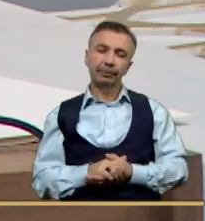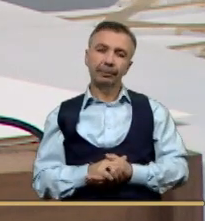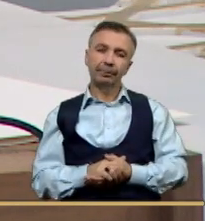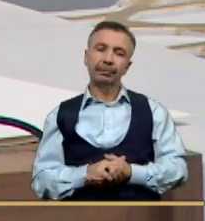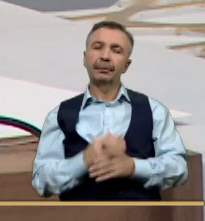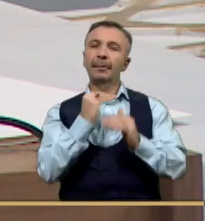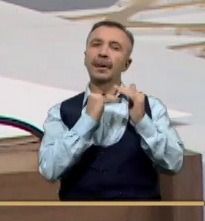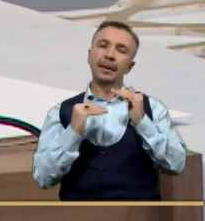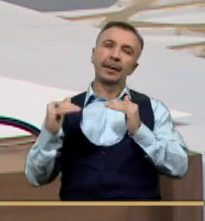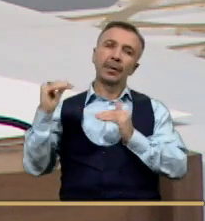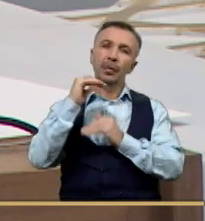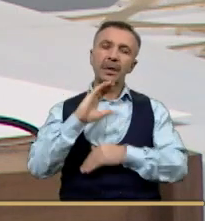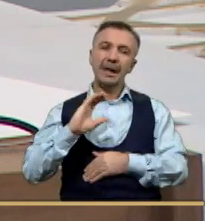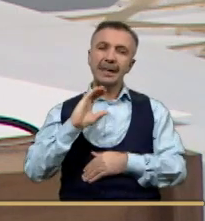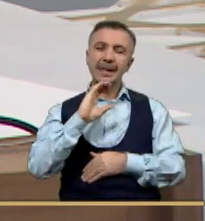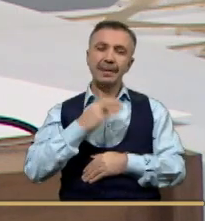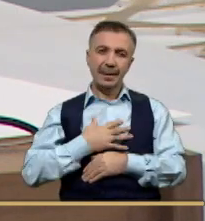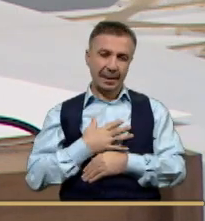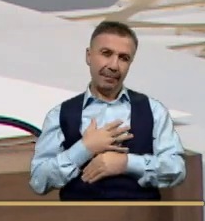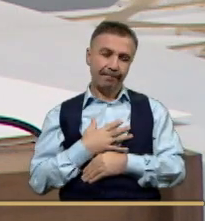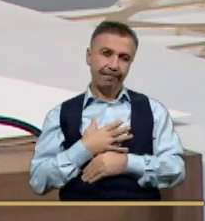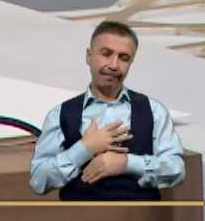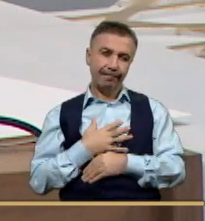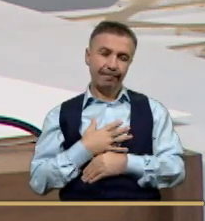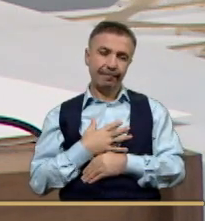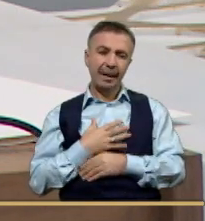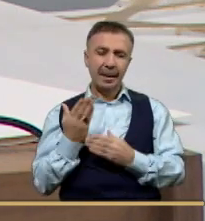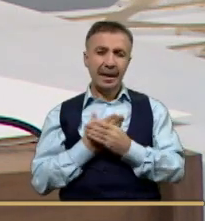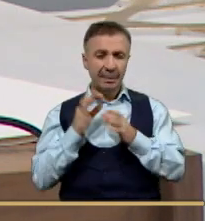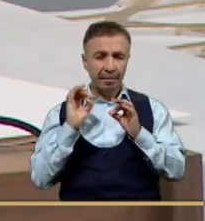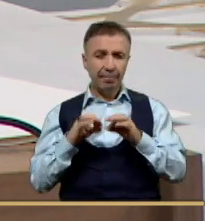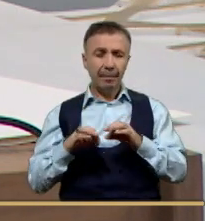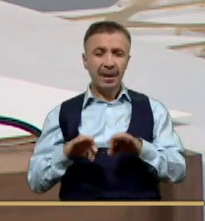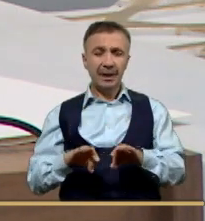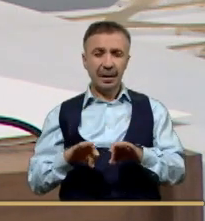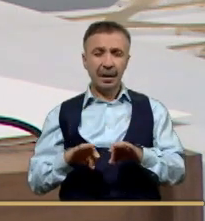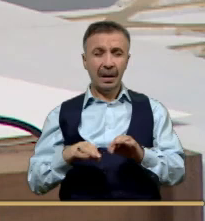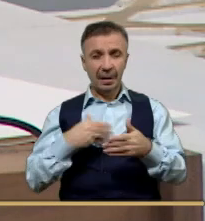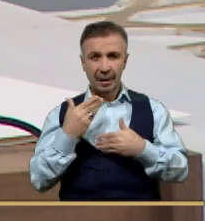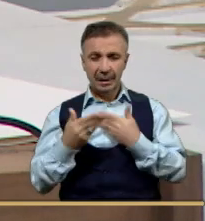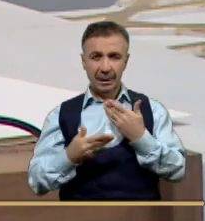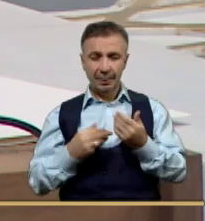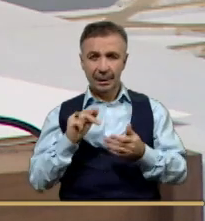yüce dinimiz İslam, dersime başlarken de ifade ettiğim gibi,